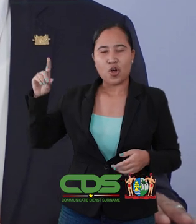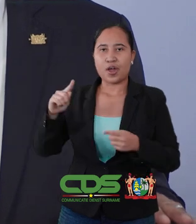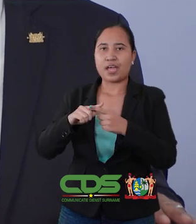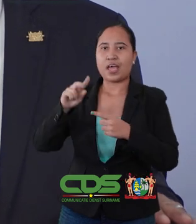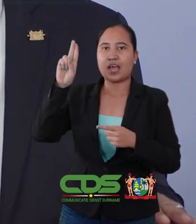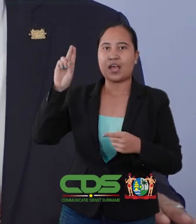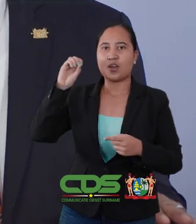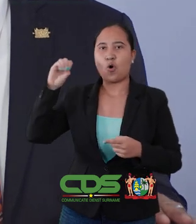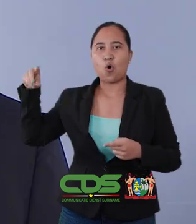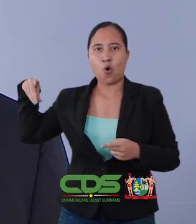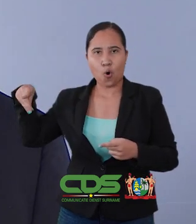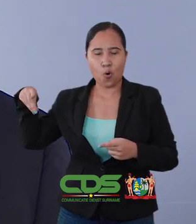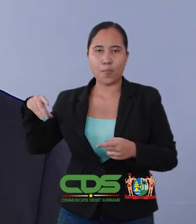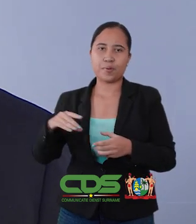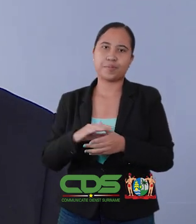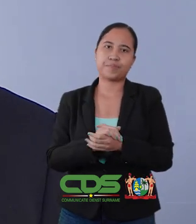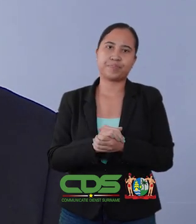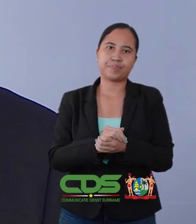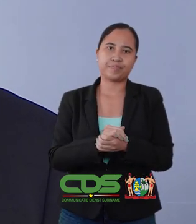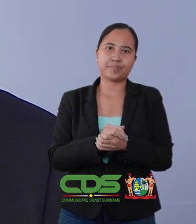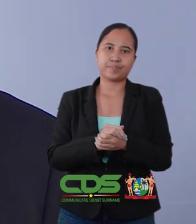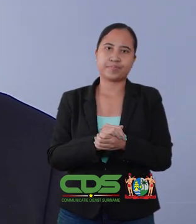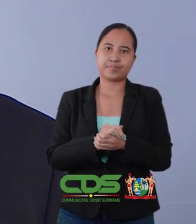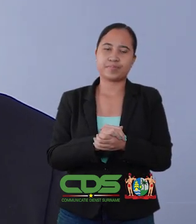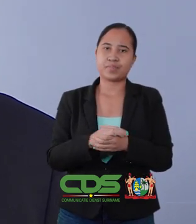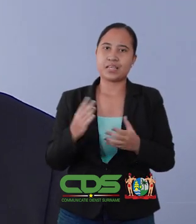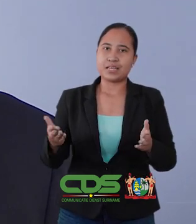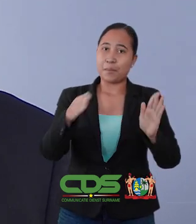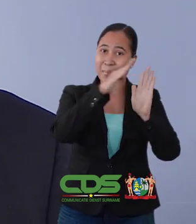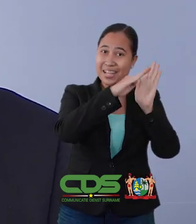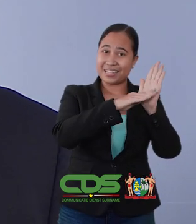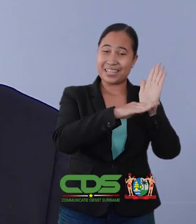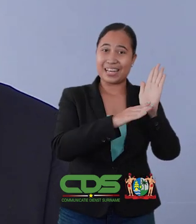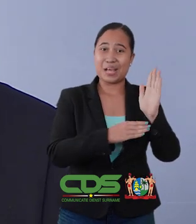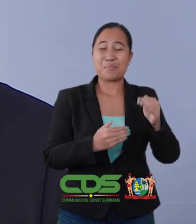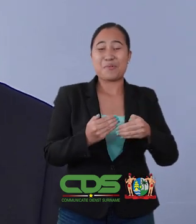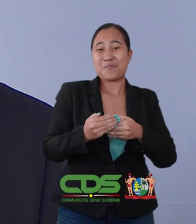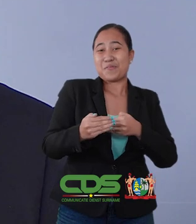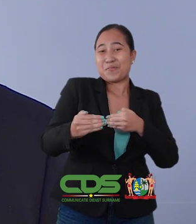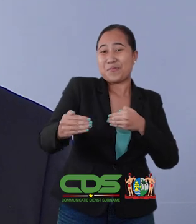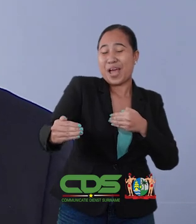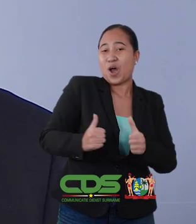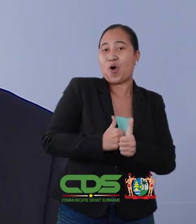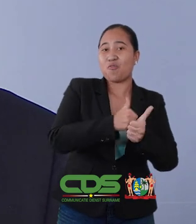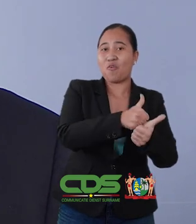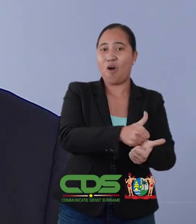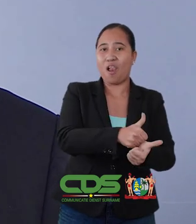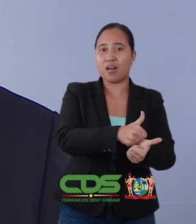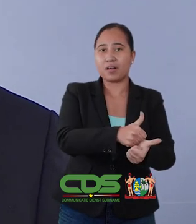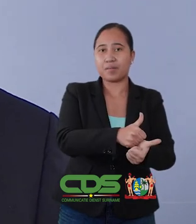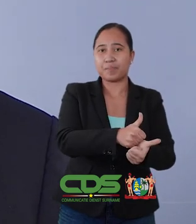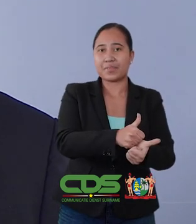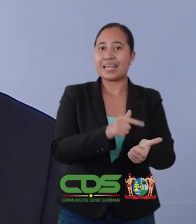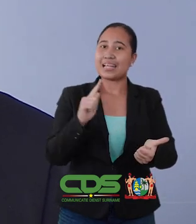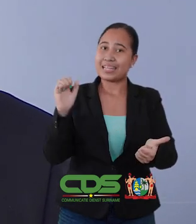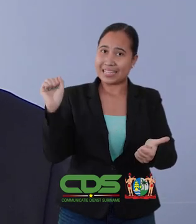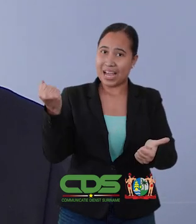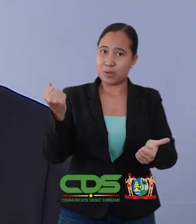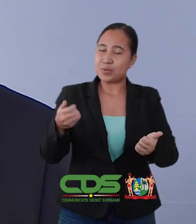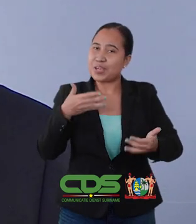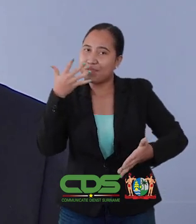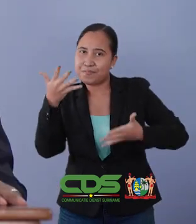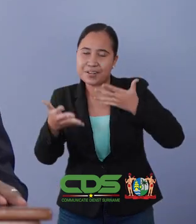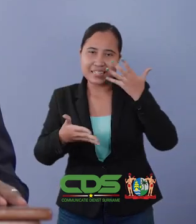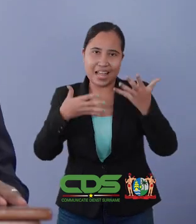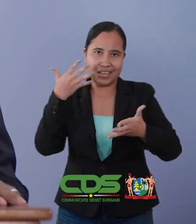CASA's. Voornoemde maatregelen hebben verstrekkende gevolgen. In gevolge daarvan de volgende